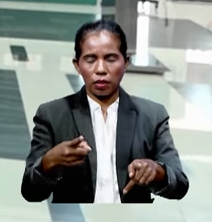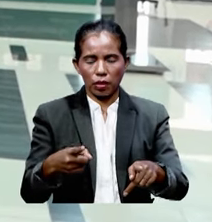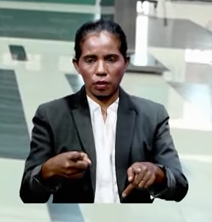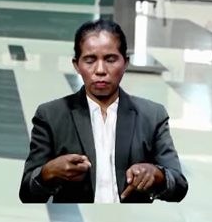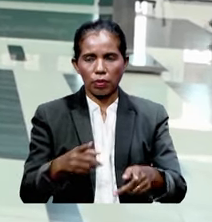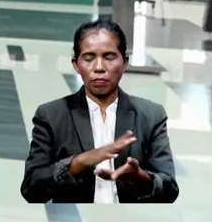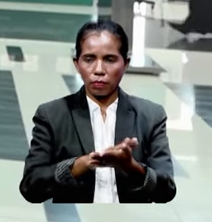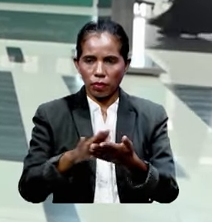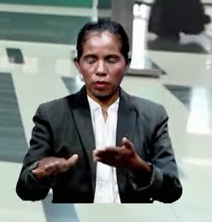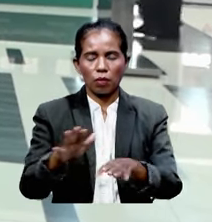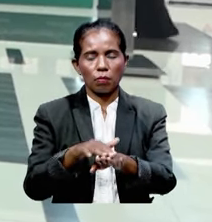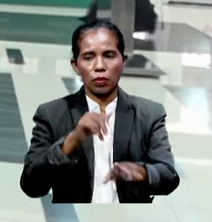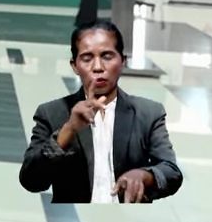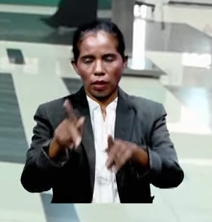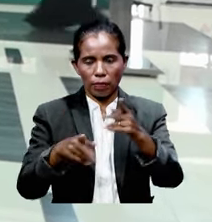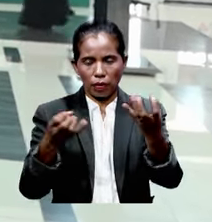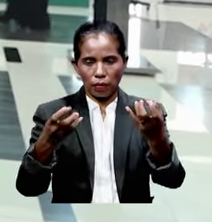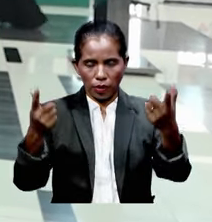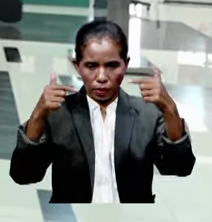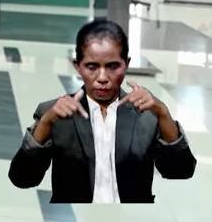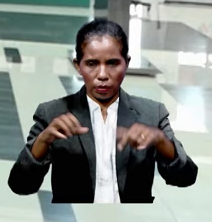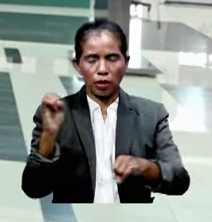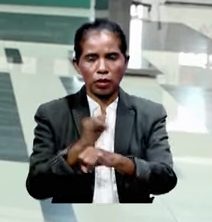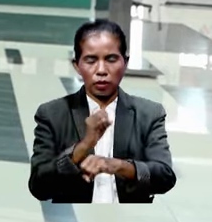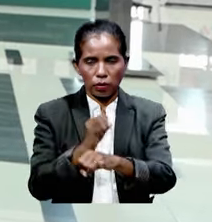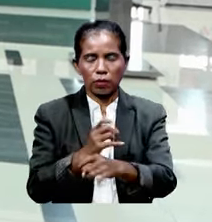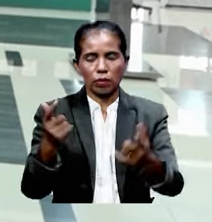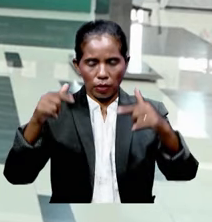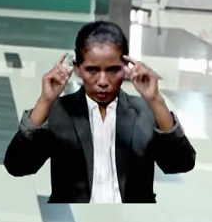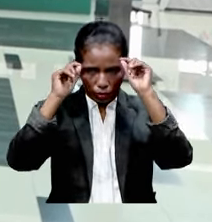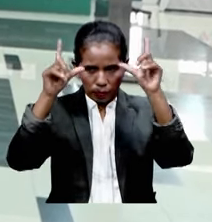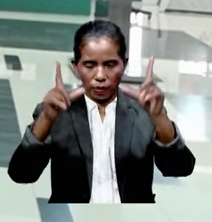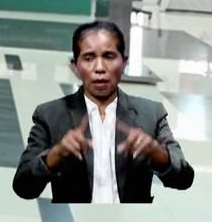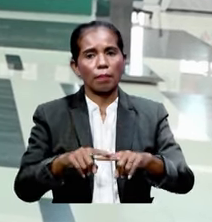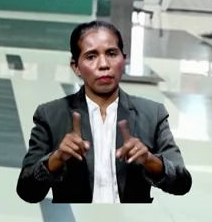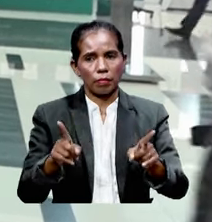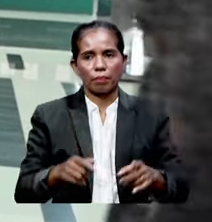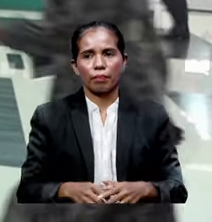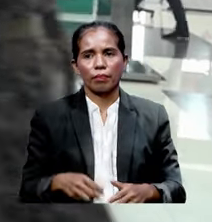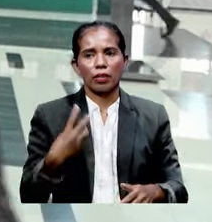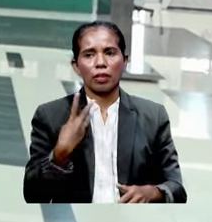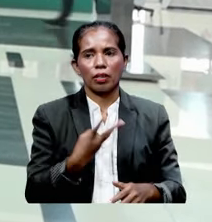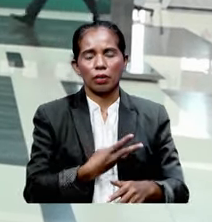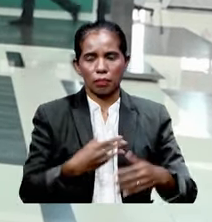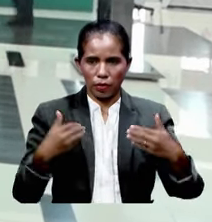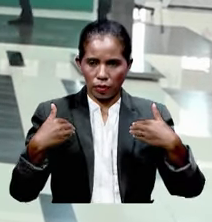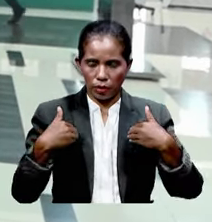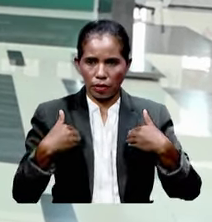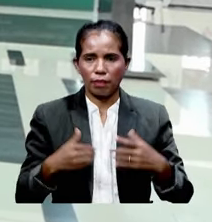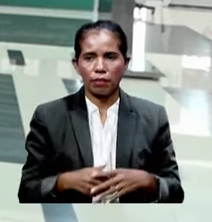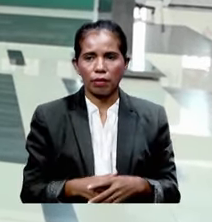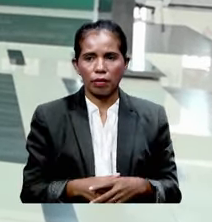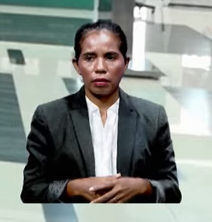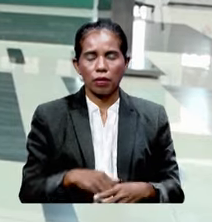ida ne be bele atrai turismo barak tebes industria turismo barak tebes metimor maybe ita mos iha